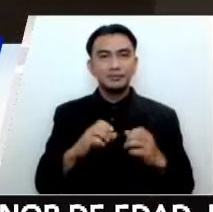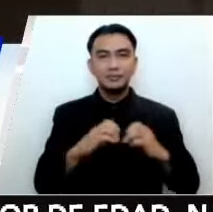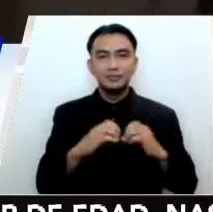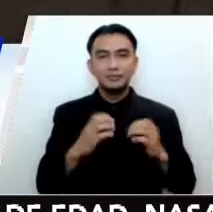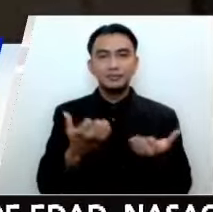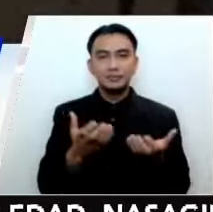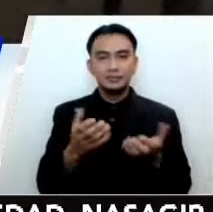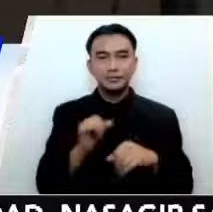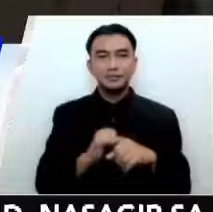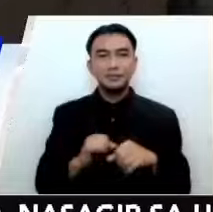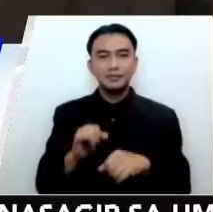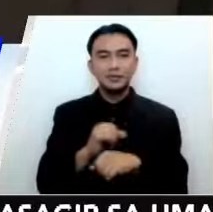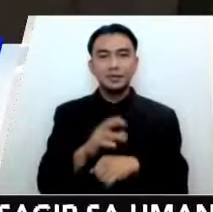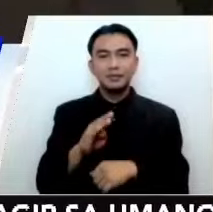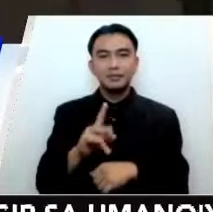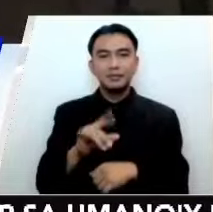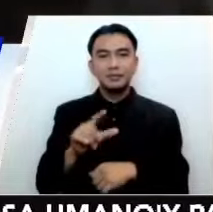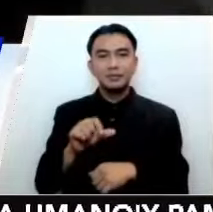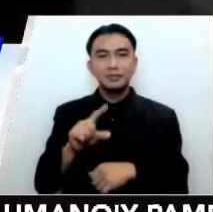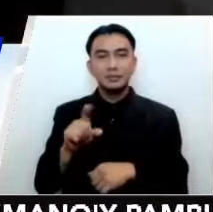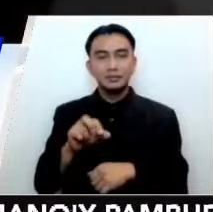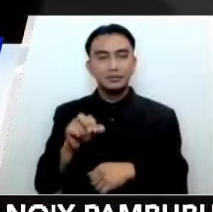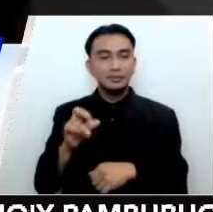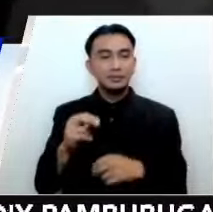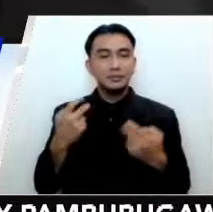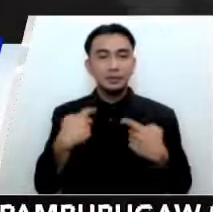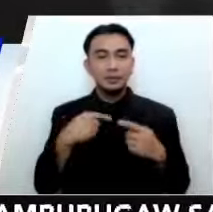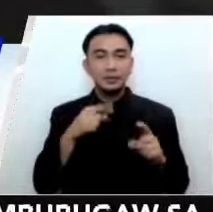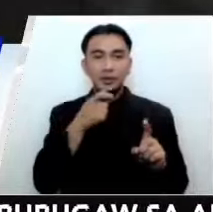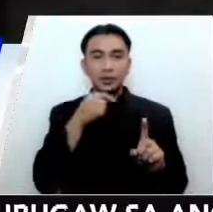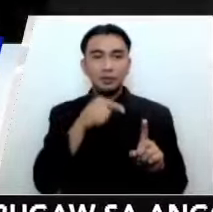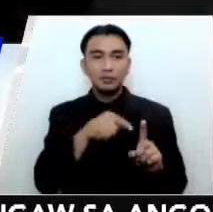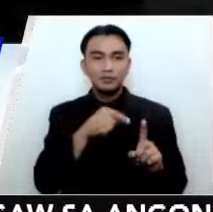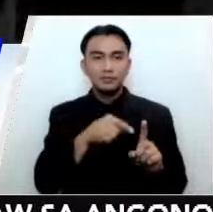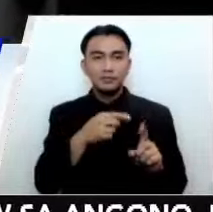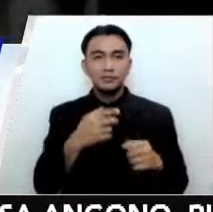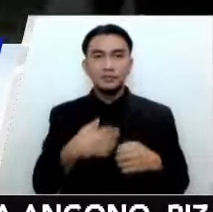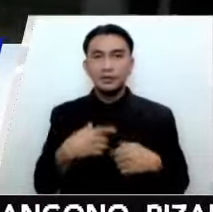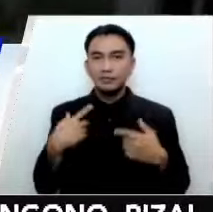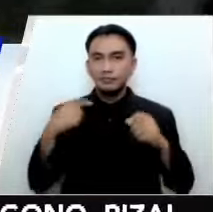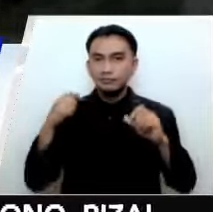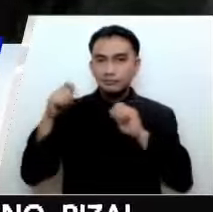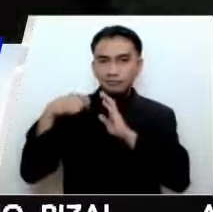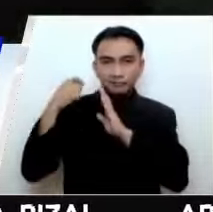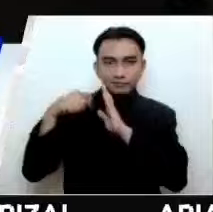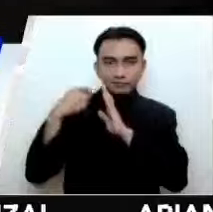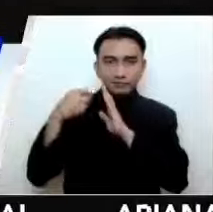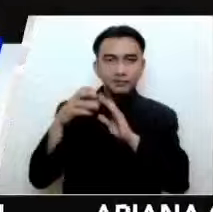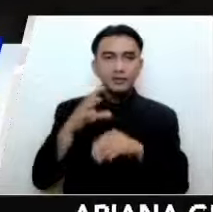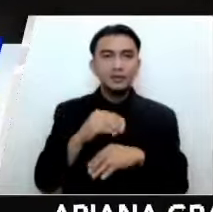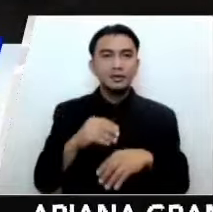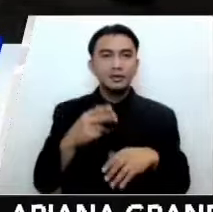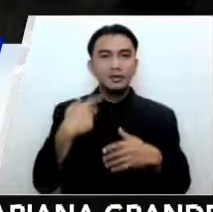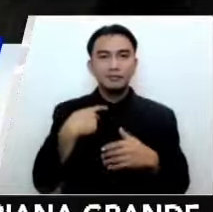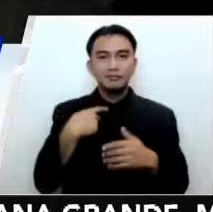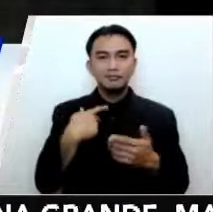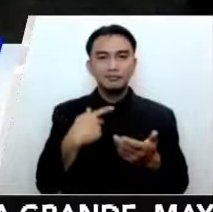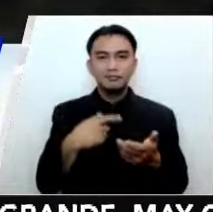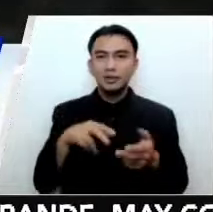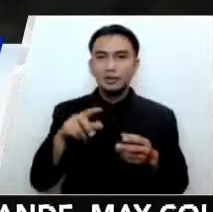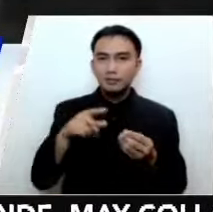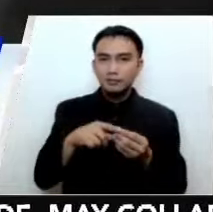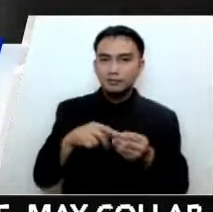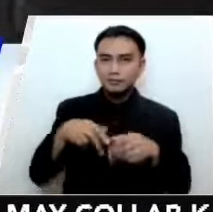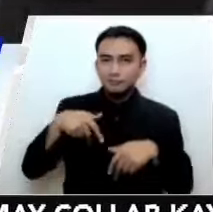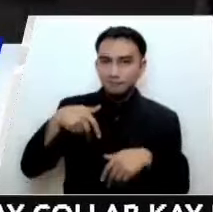ang fashion designer na si Michael Leyva. Captured naman ng makeup artist ni Heart na si Albert Curiñawan ang paglalakad ng bride sa